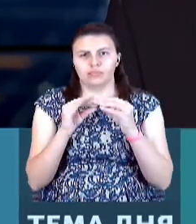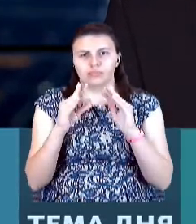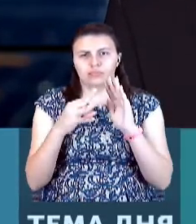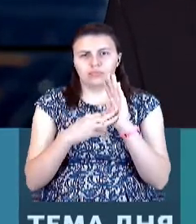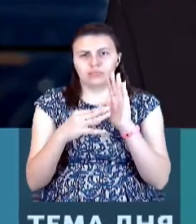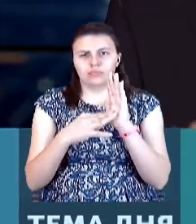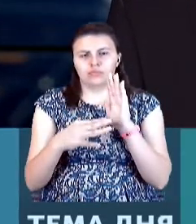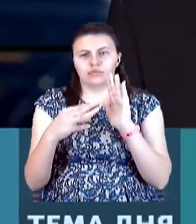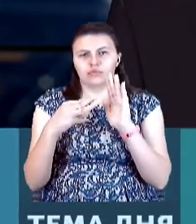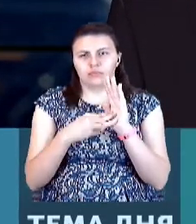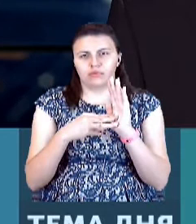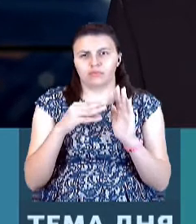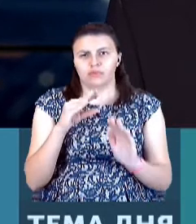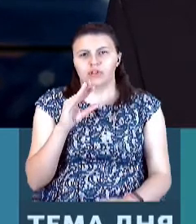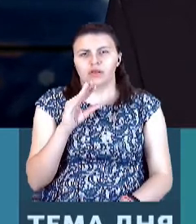050-210-08-98, номер нашої студії